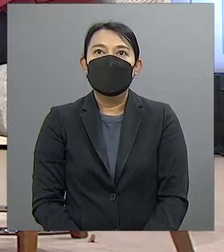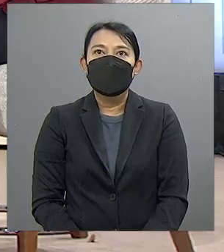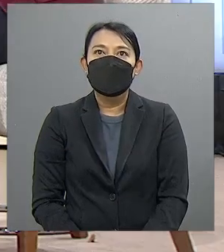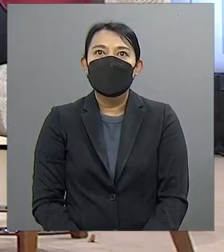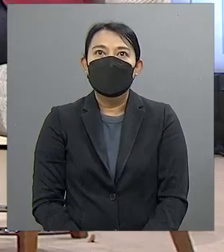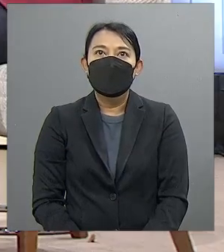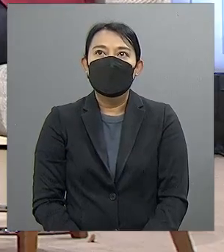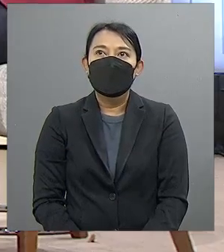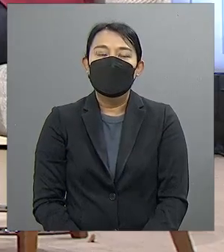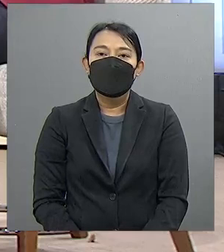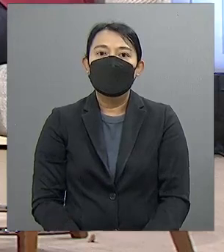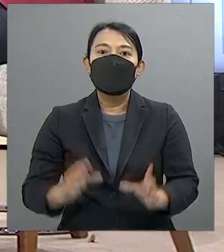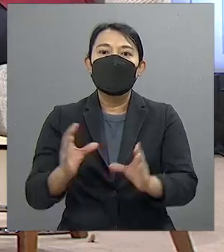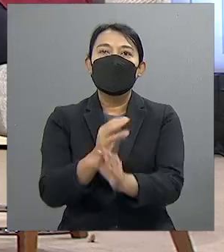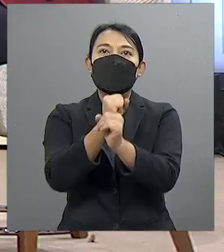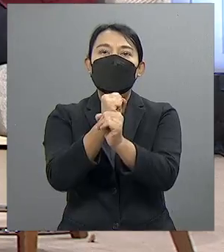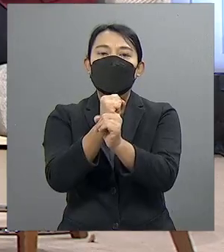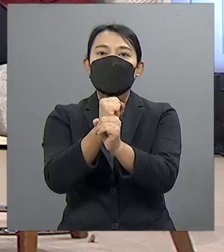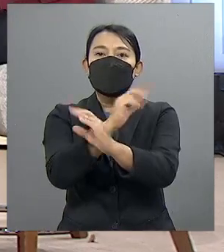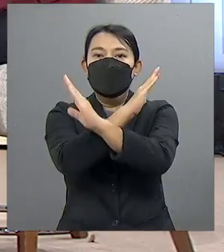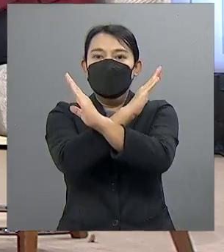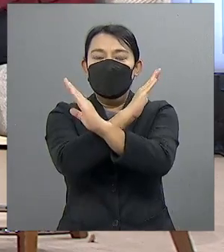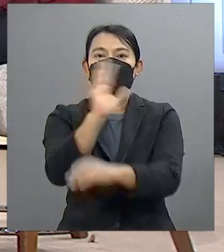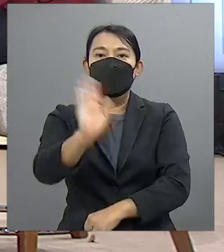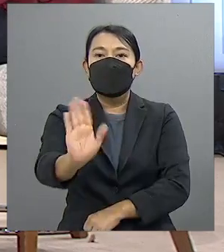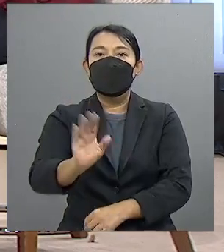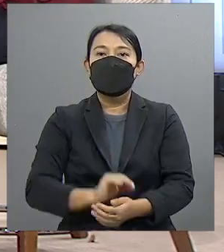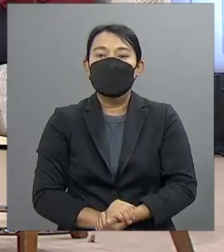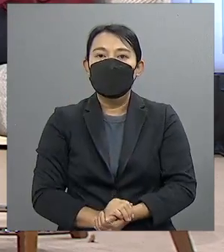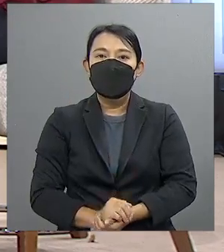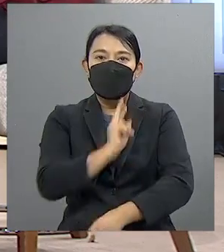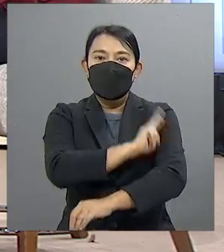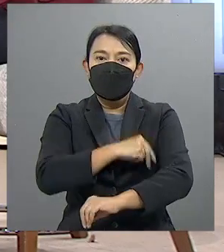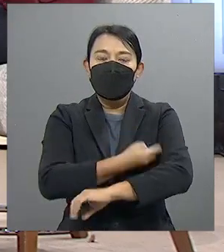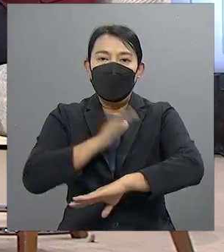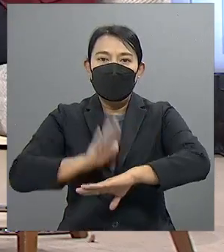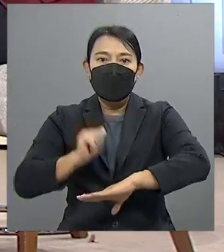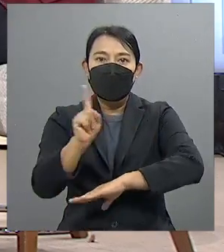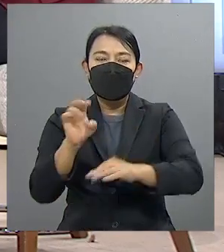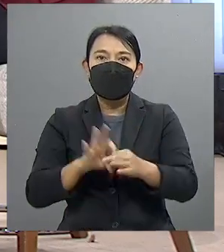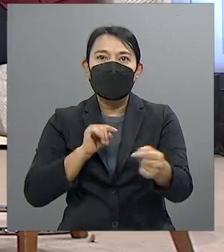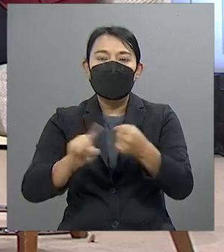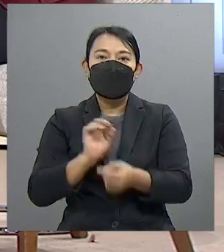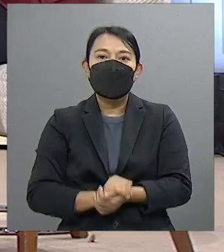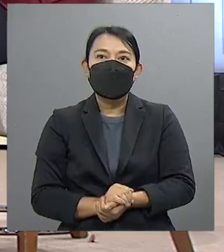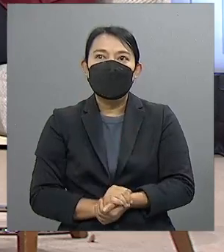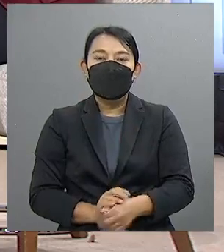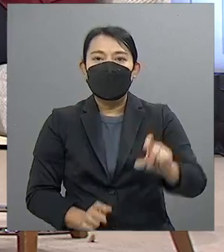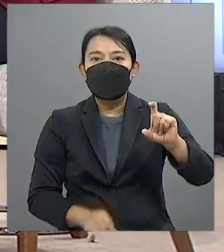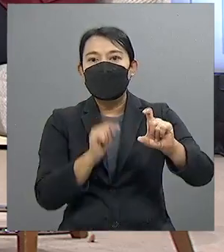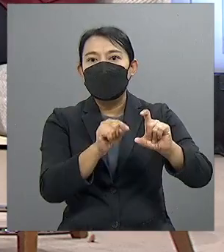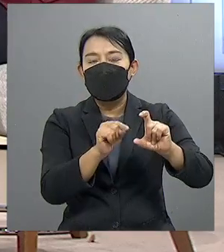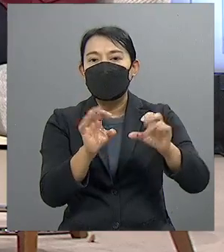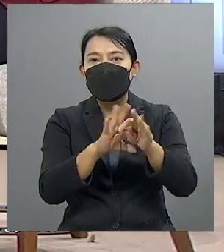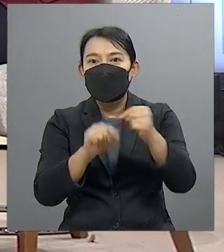สรุปเรื่องนี้มั่วนะครับผู้เชี่ยวชาญยืนยันนะครับบอกว่าวัคซีนเพรฟนา13นั้นใช้ในการป้องกันปอดอัก